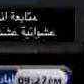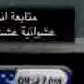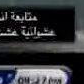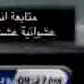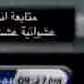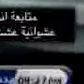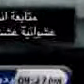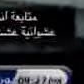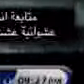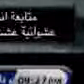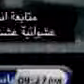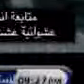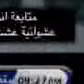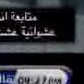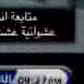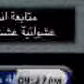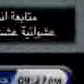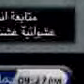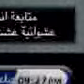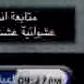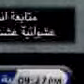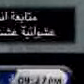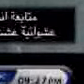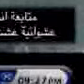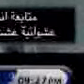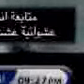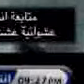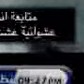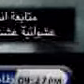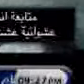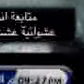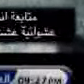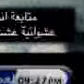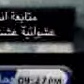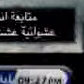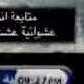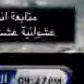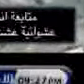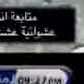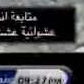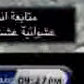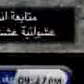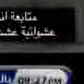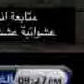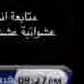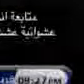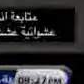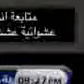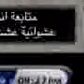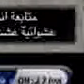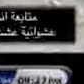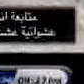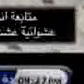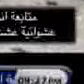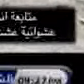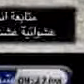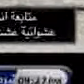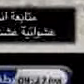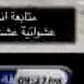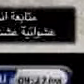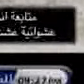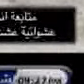خرجت صور منطقة عشش السكك الحديد العشوائية بالجيزة من أزقتها الضيقة لشاشات التلفاز لتعلن